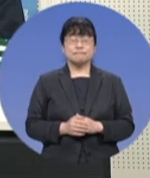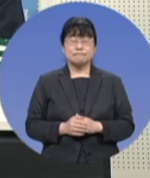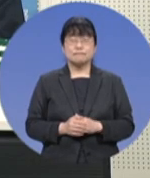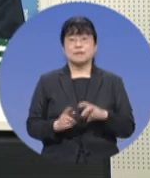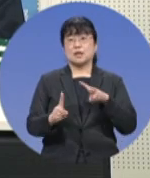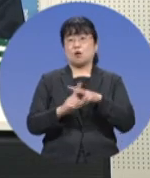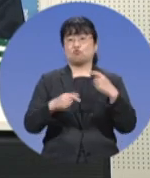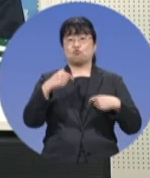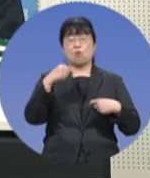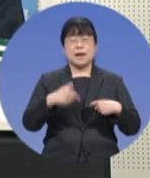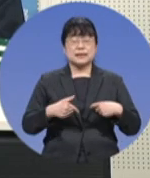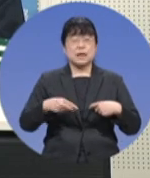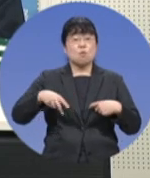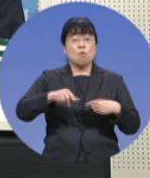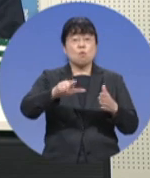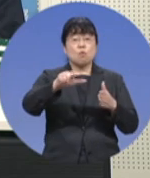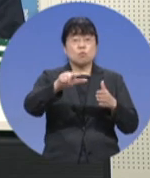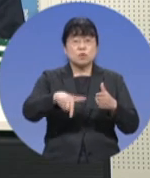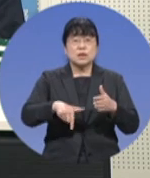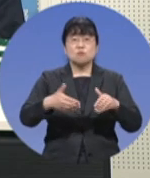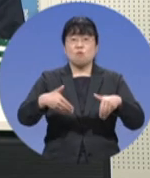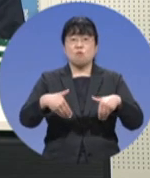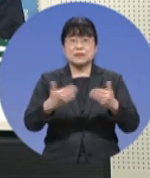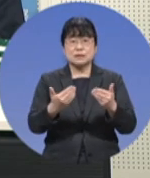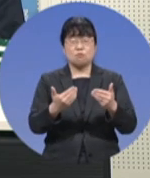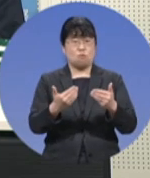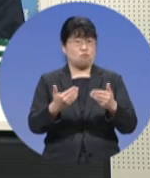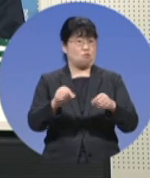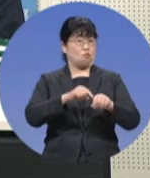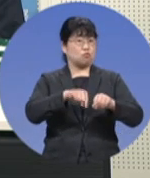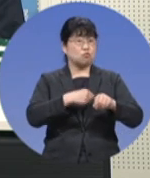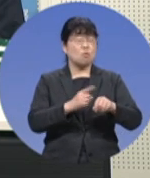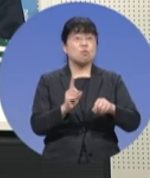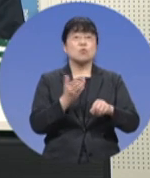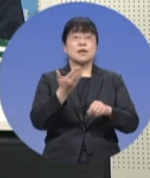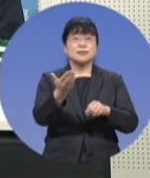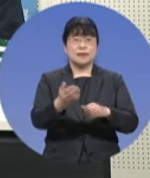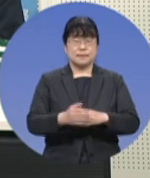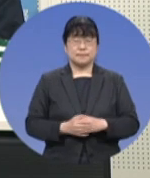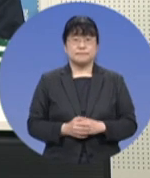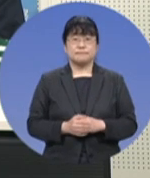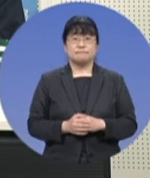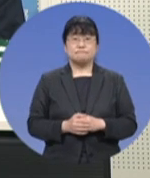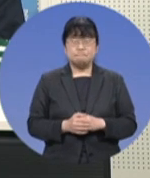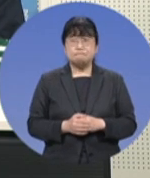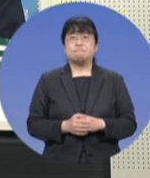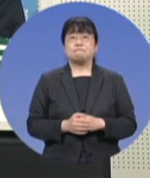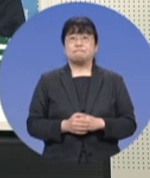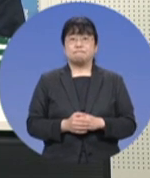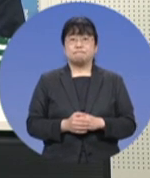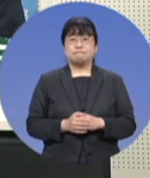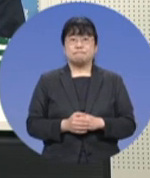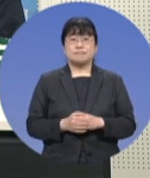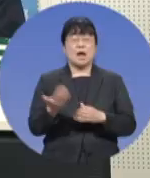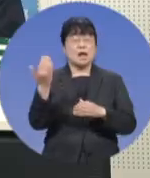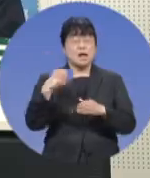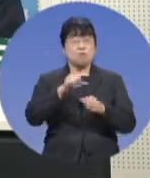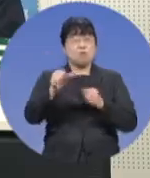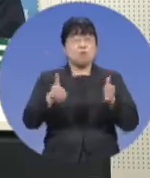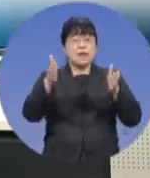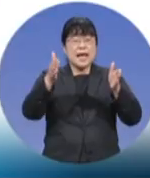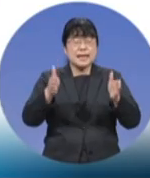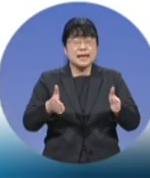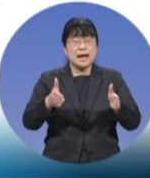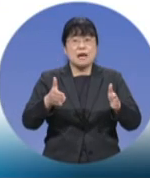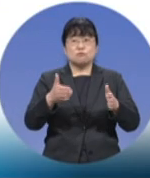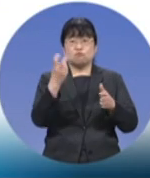小学生の歩行中における交通人身事故の特徴はどんなところでしょうか。 はい、過去5年間の統計